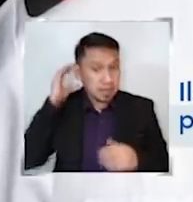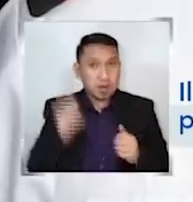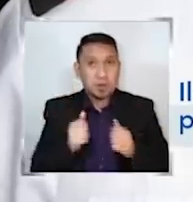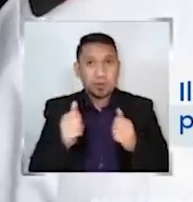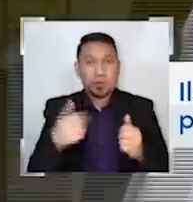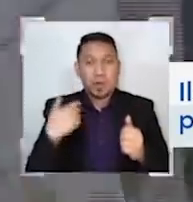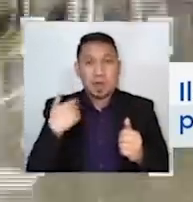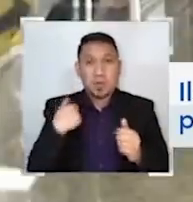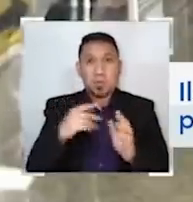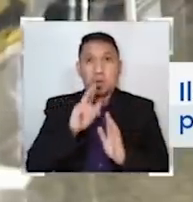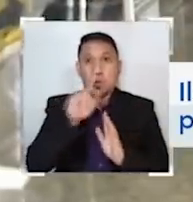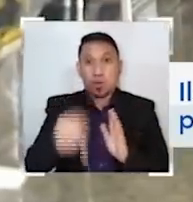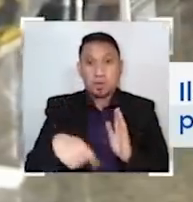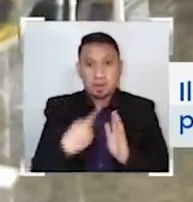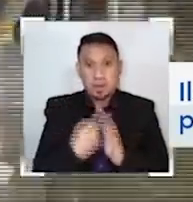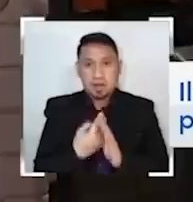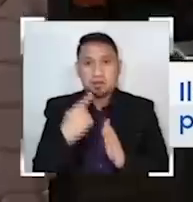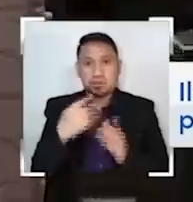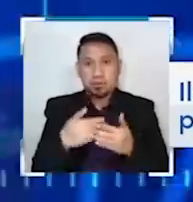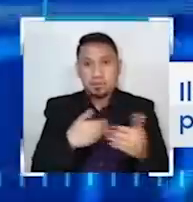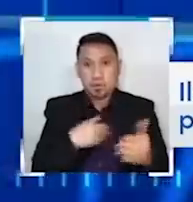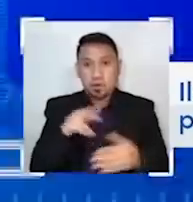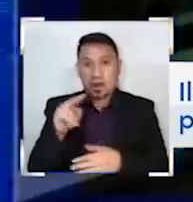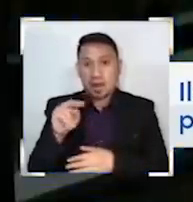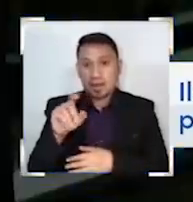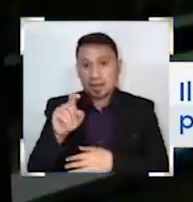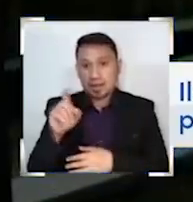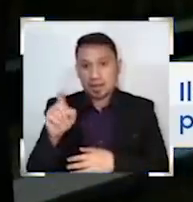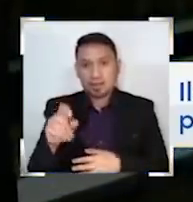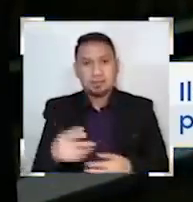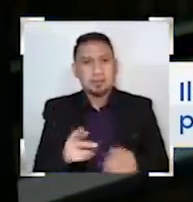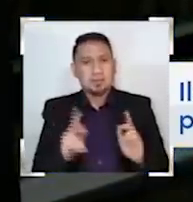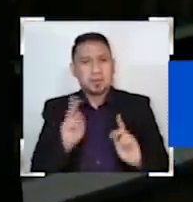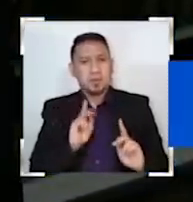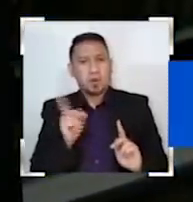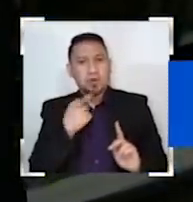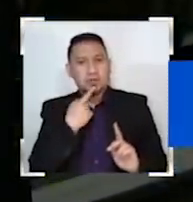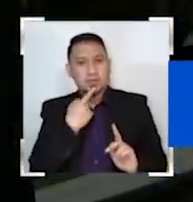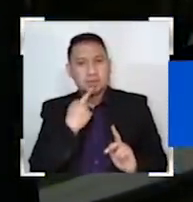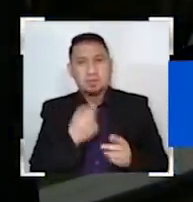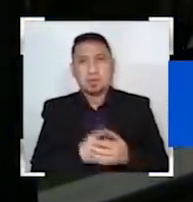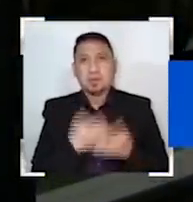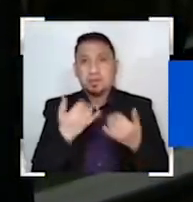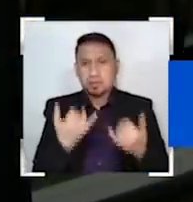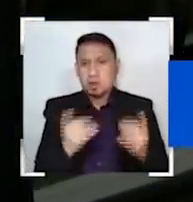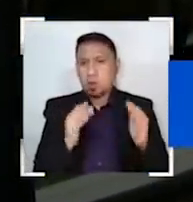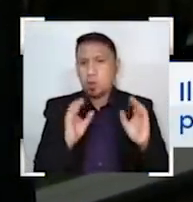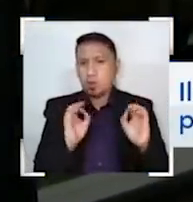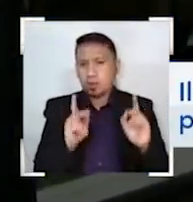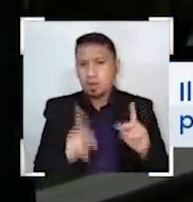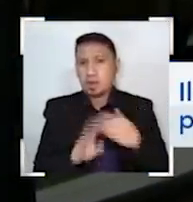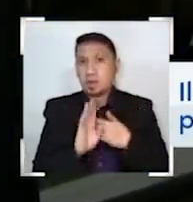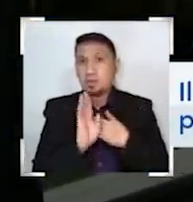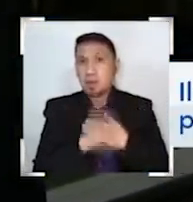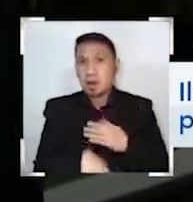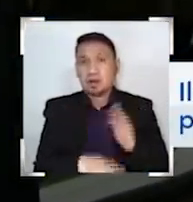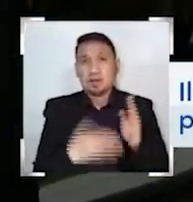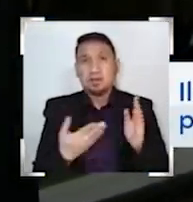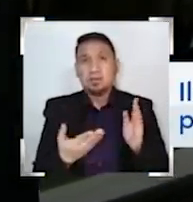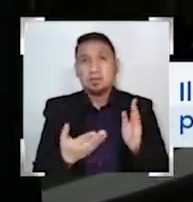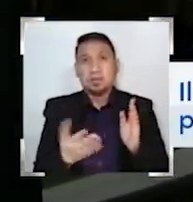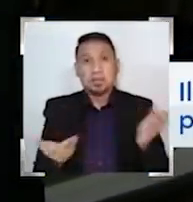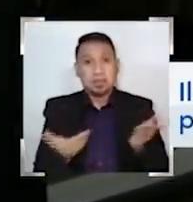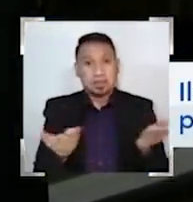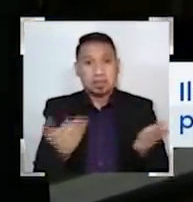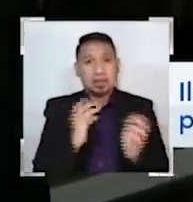ka makarating ng NLEX. Ano naman kaya masasabi ng mga pasahero? Mas okay na yung babalik yung mga bus dito sa gilid ng EDSA kasi hindi